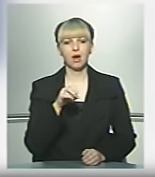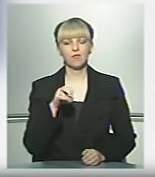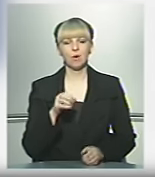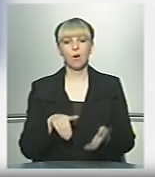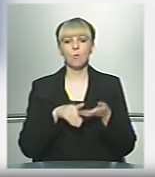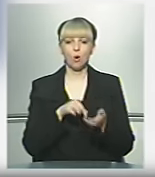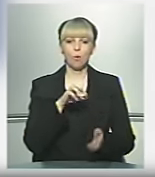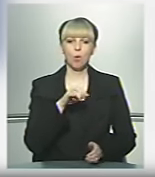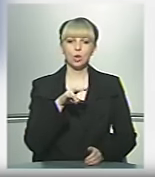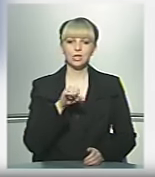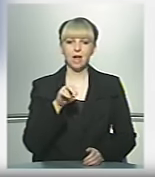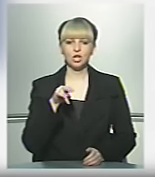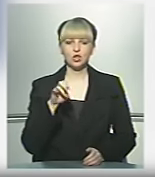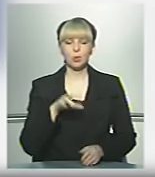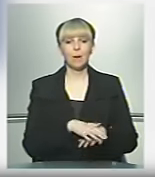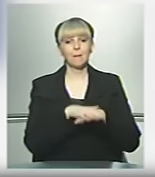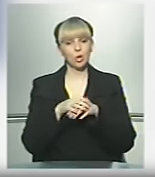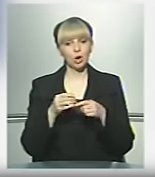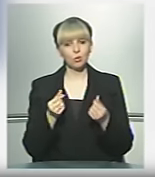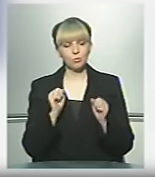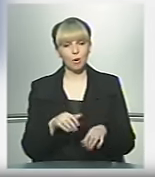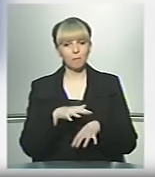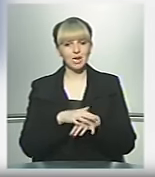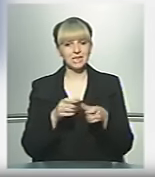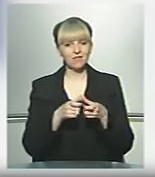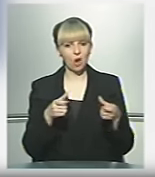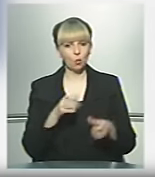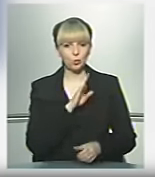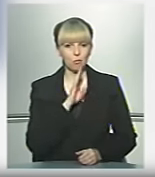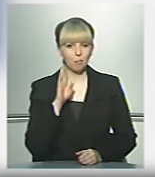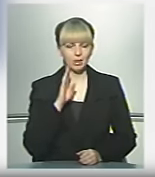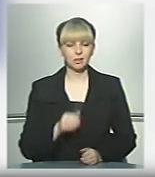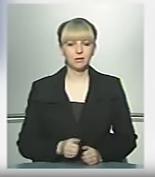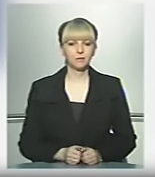допомогти Богданчику. Переказати кошти можна на банківський рахунок матері.